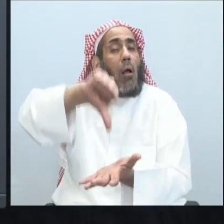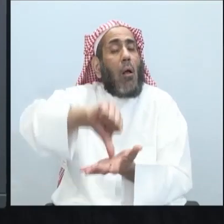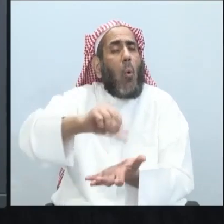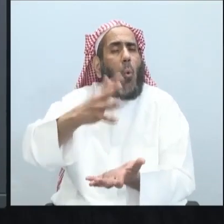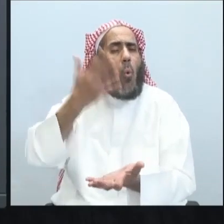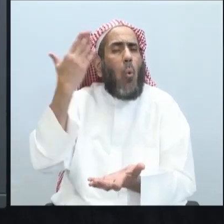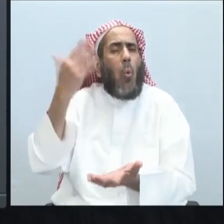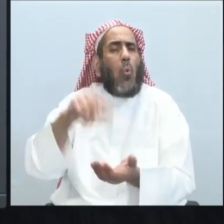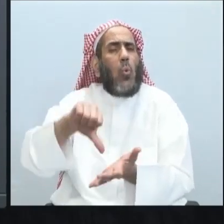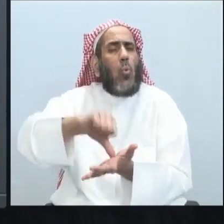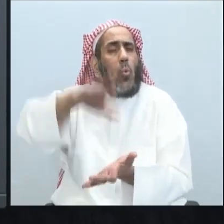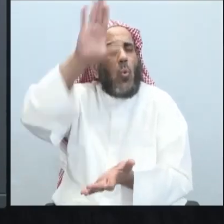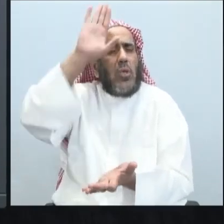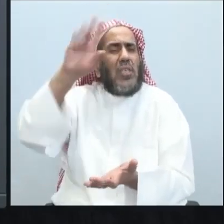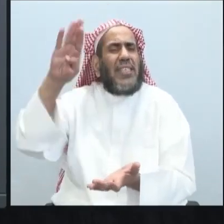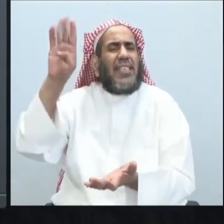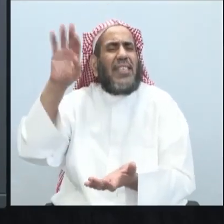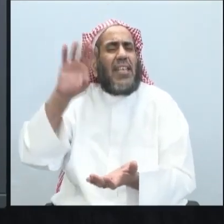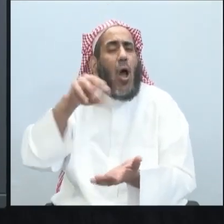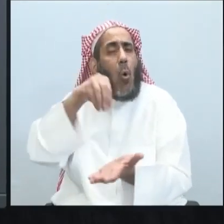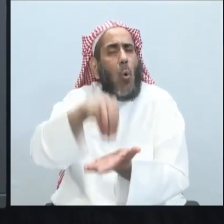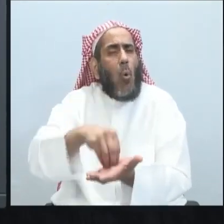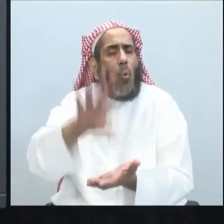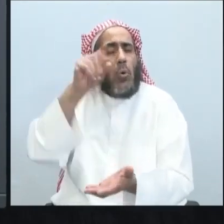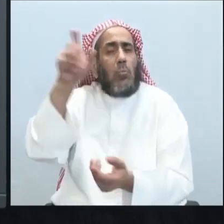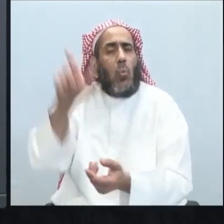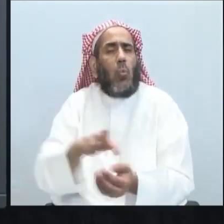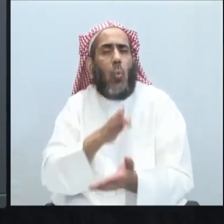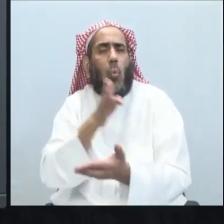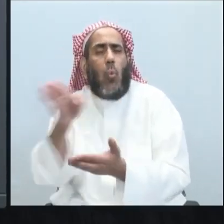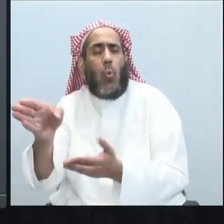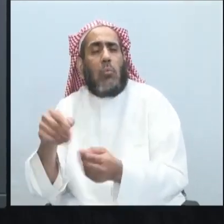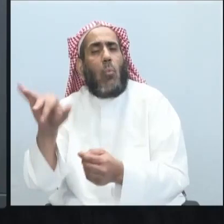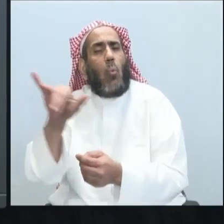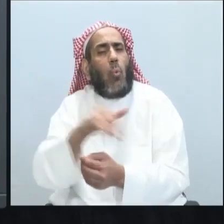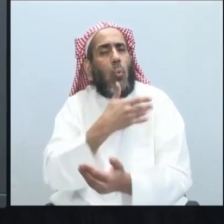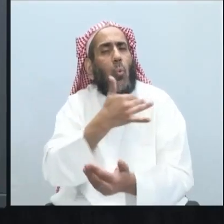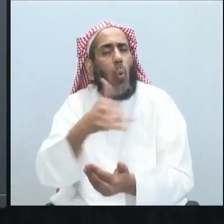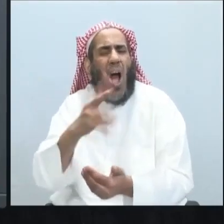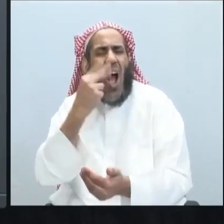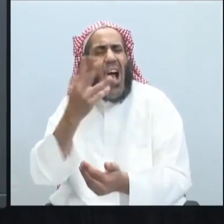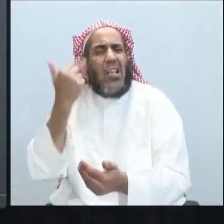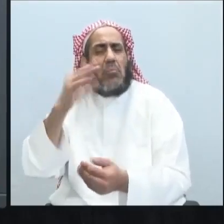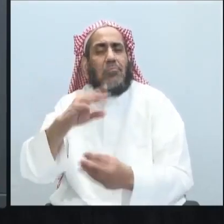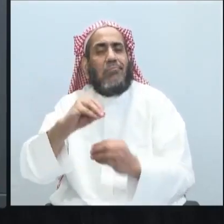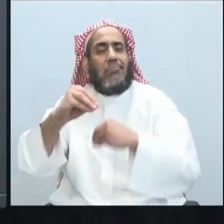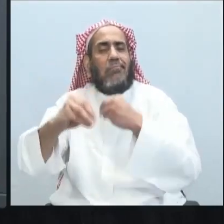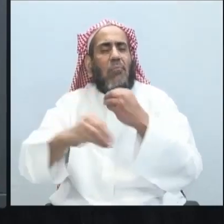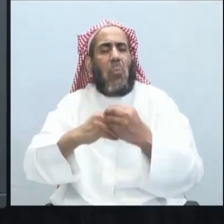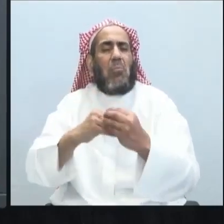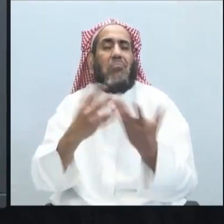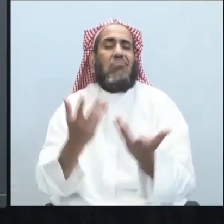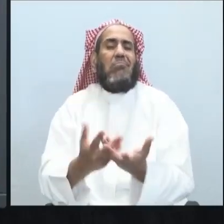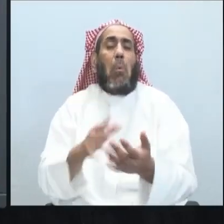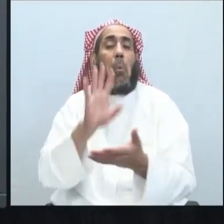العظيم الكسرى كان يقطن فيه وكيف ان الناس تاتي وتذهب وتروح ويعني انه اصبح يعني حركه كبيره جدا